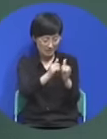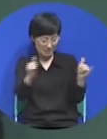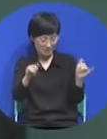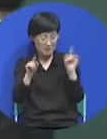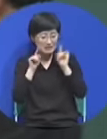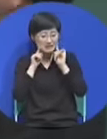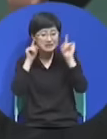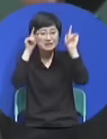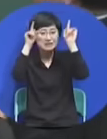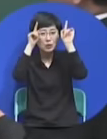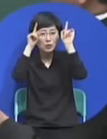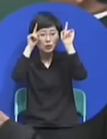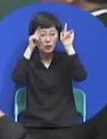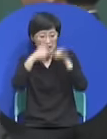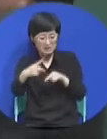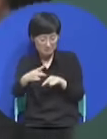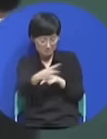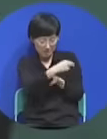겁니다.